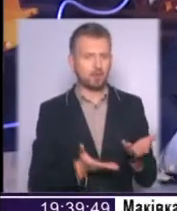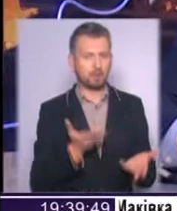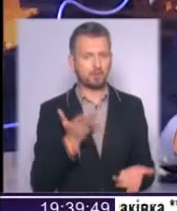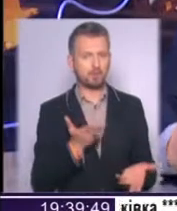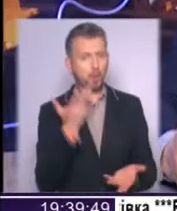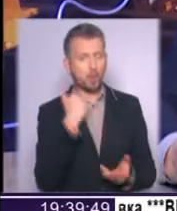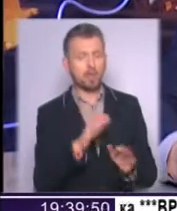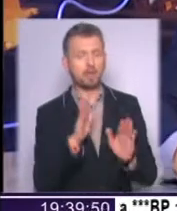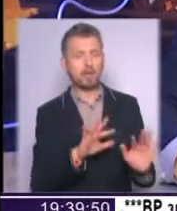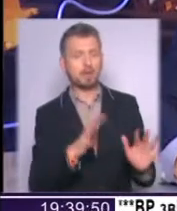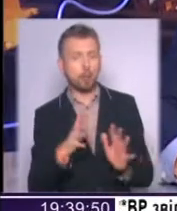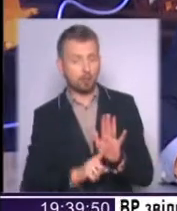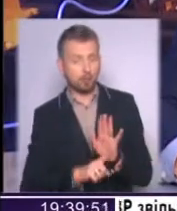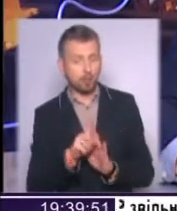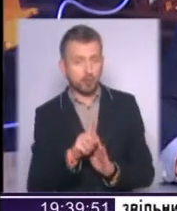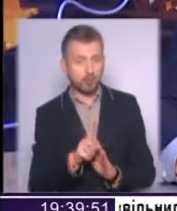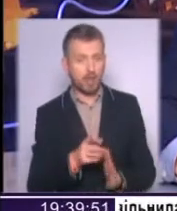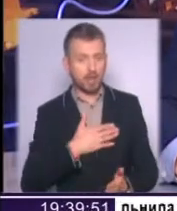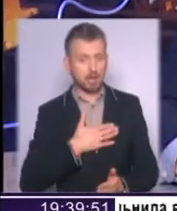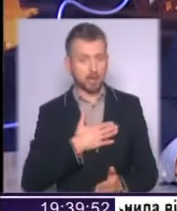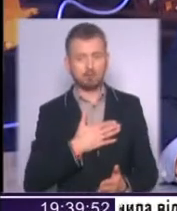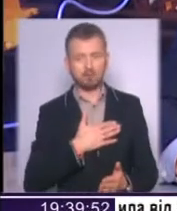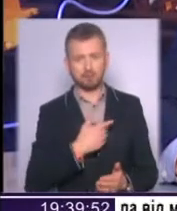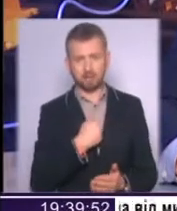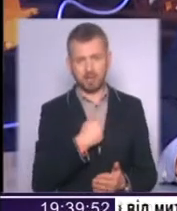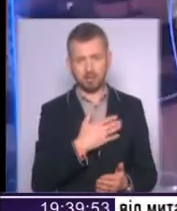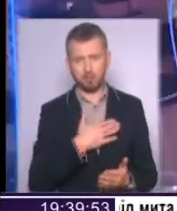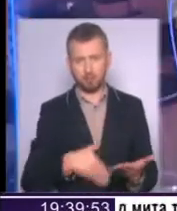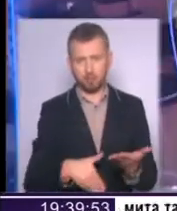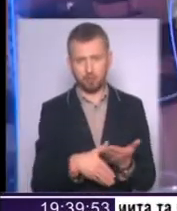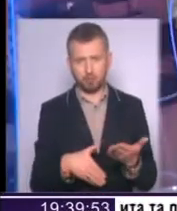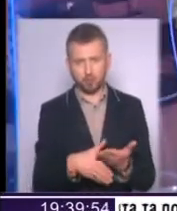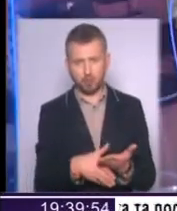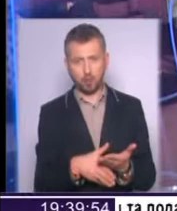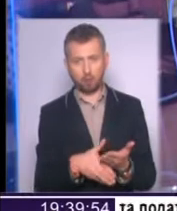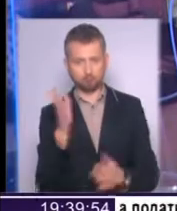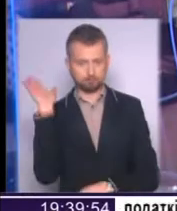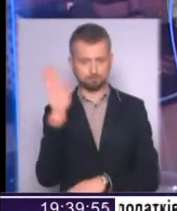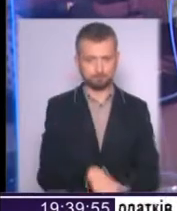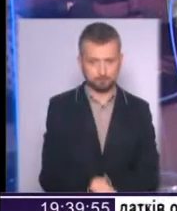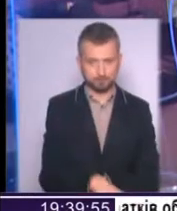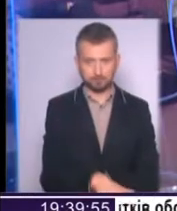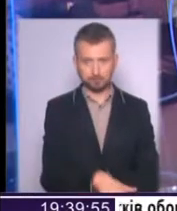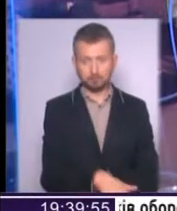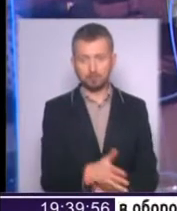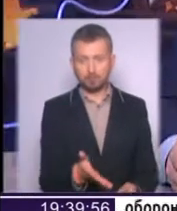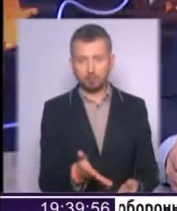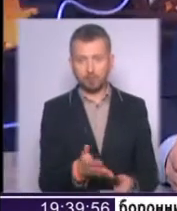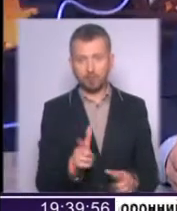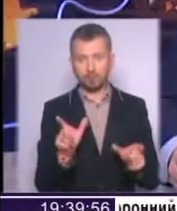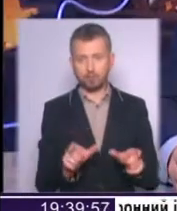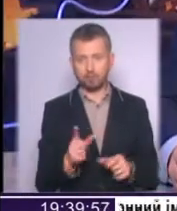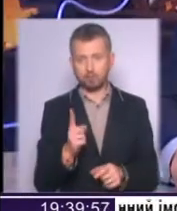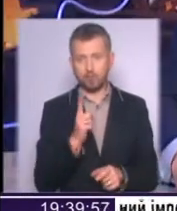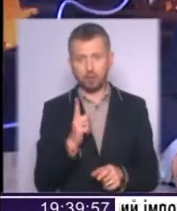коли тільки події почалися, нас із моїм помічником просто поклали на підлогу на одному з блокпостів, поставили до